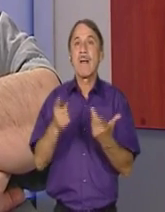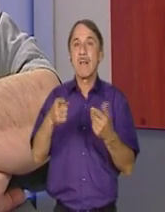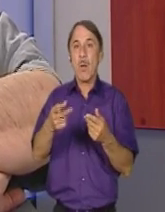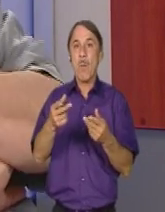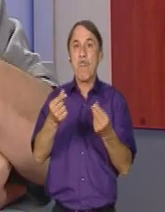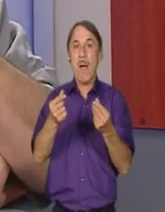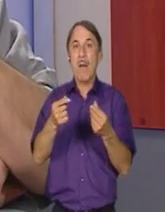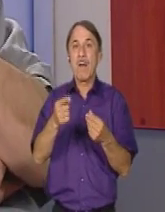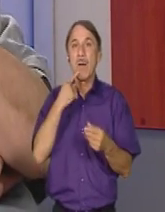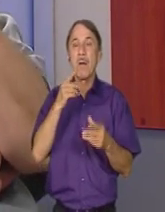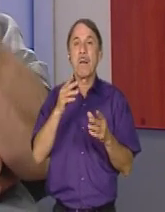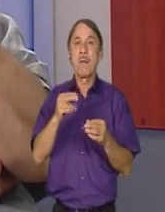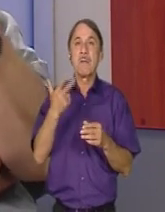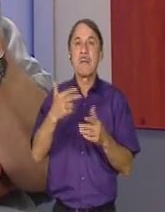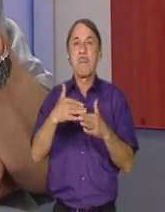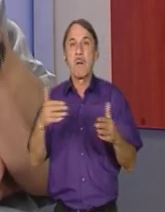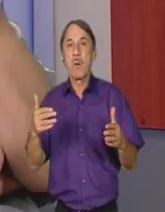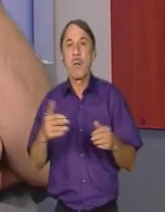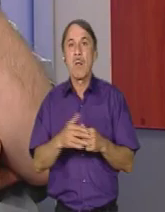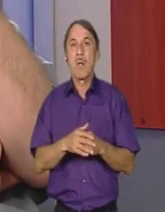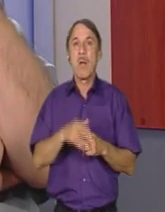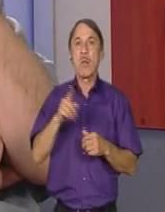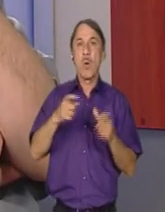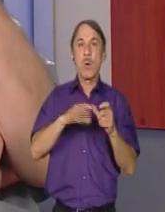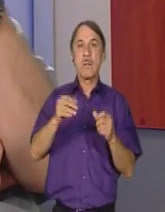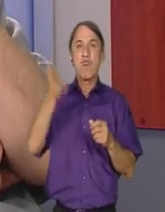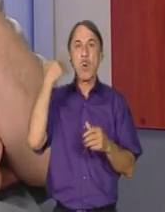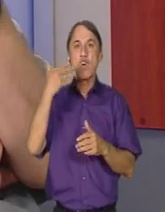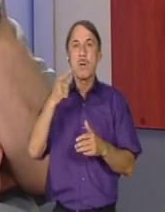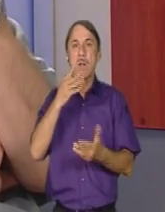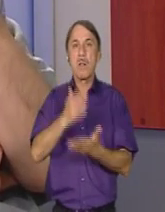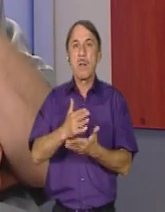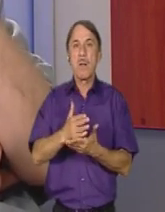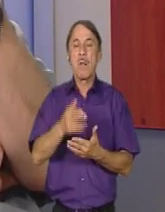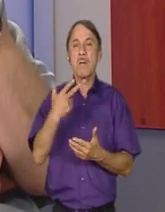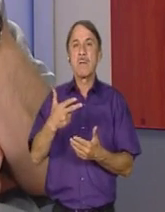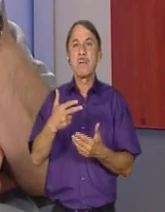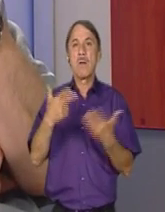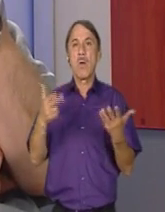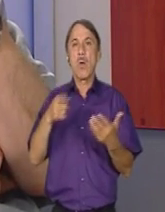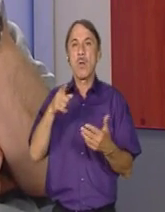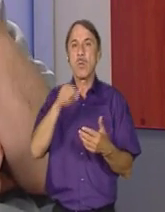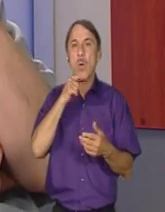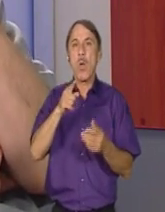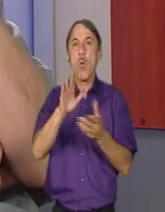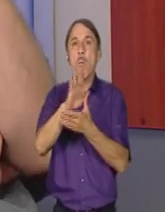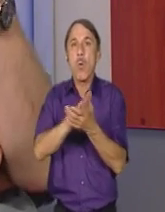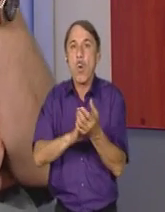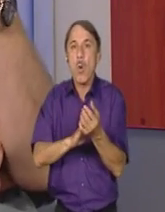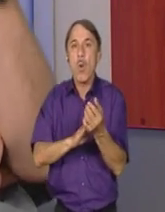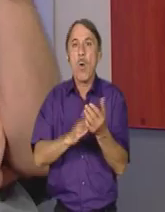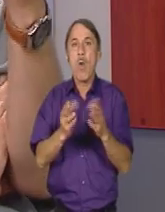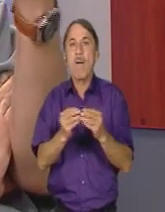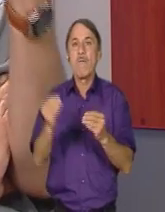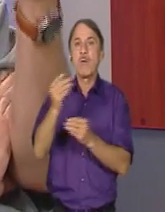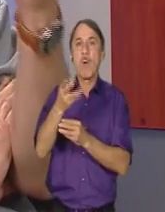Međutim, te pare, 30-ak i nešto miliona, dakle, pazite, prošle godine zarada bilo 30 nešto miliona. To je u